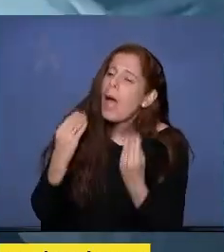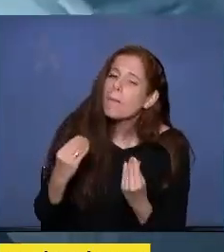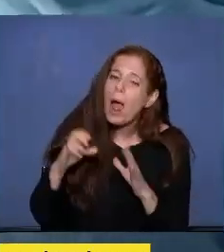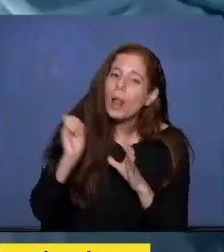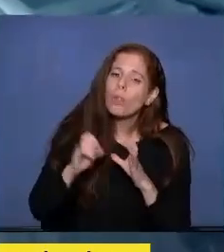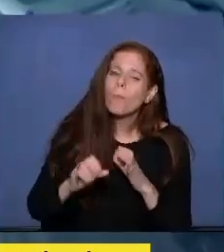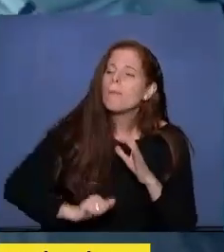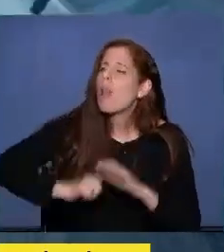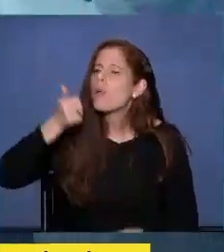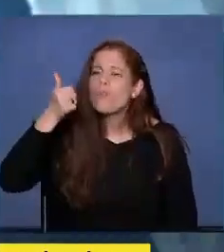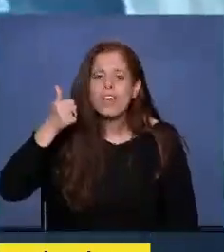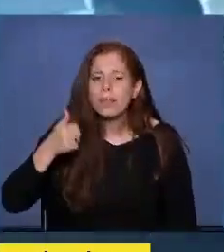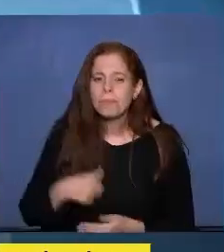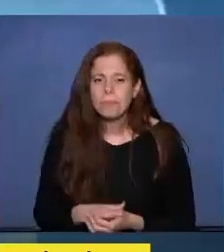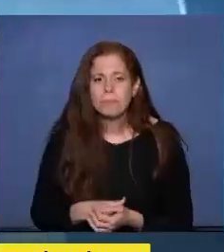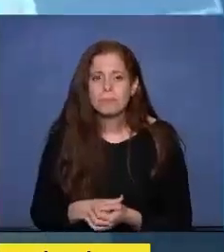הלוחמים!